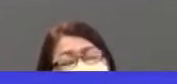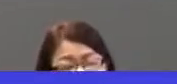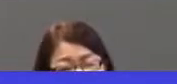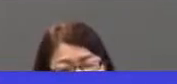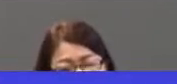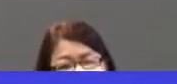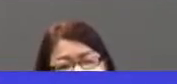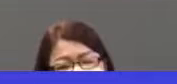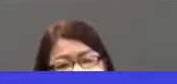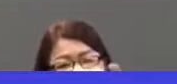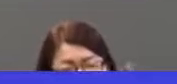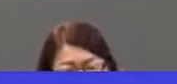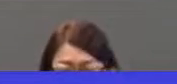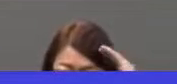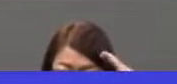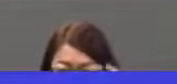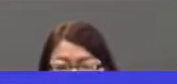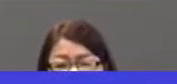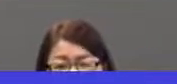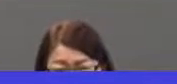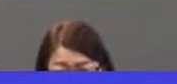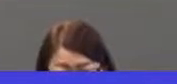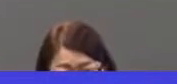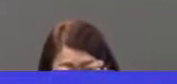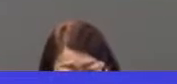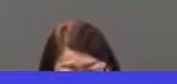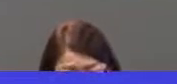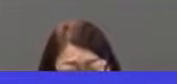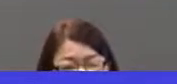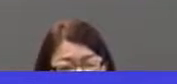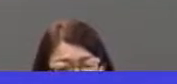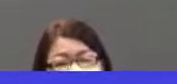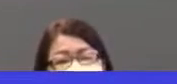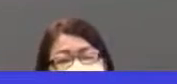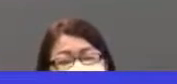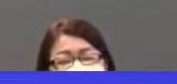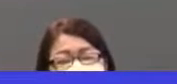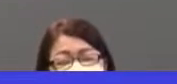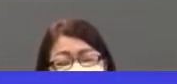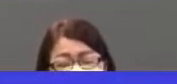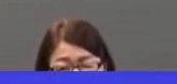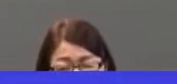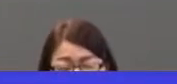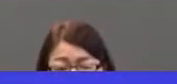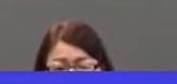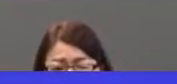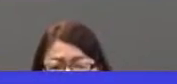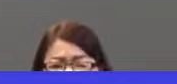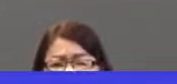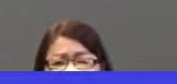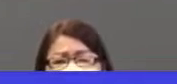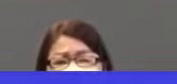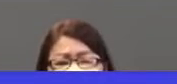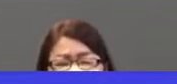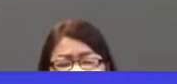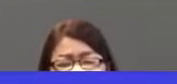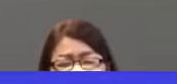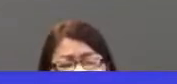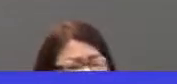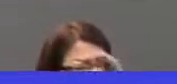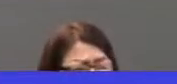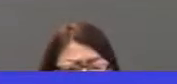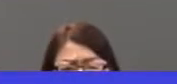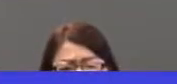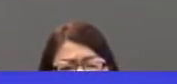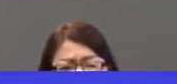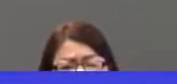ออกจากตำแหน่งนายกอบจ.แต่อย่างใดก็ยืนยันว่าทางจังหวัดนั้นจะต้องสอบสวนข้อเท็จจริงตามกฎหมายทีนี้กรอบเวลาในการพิจ